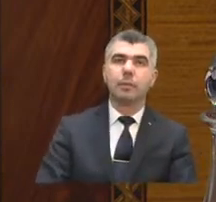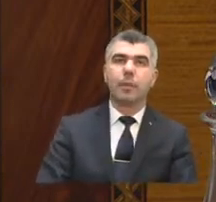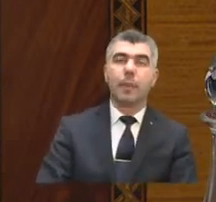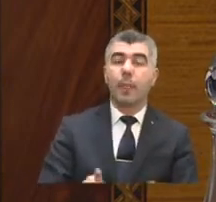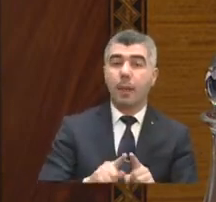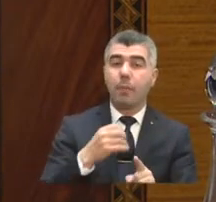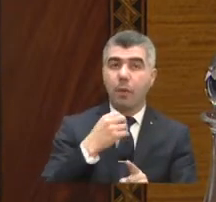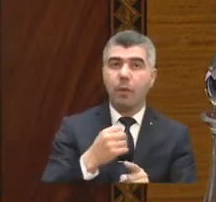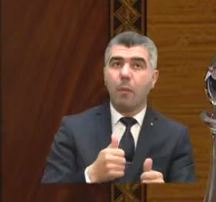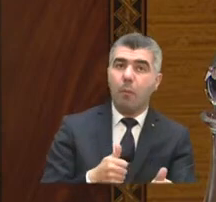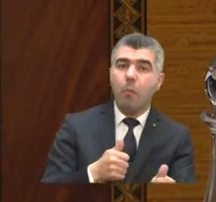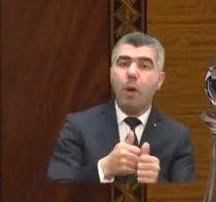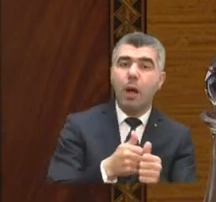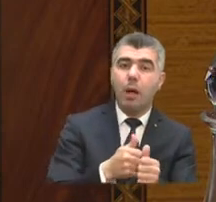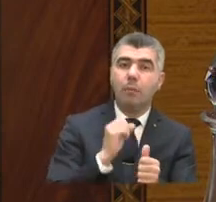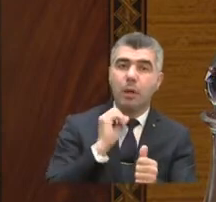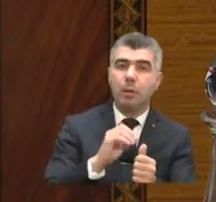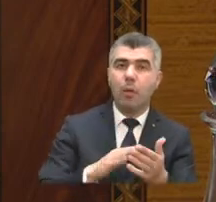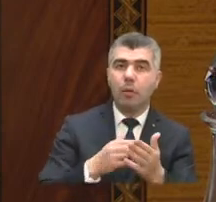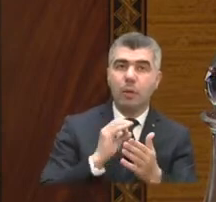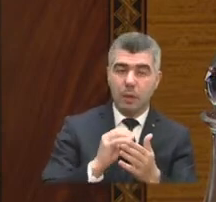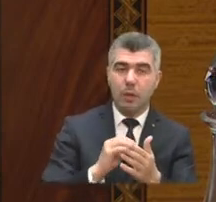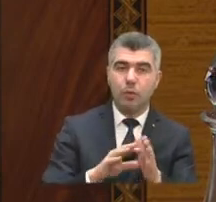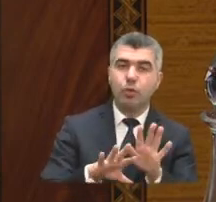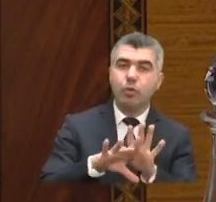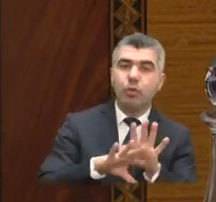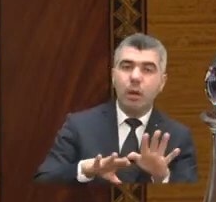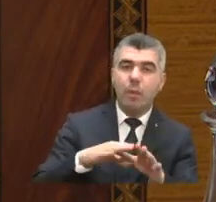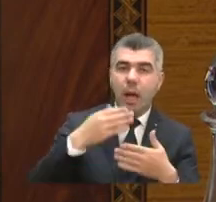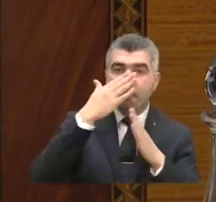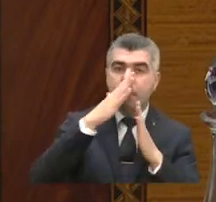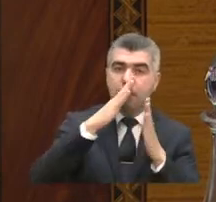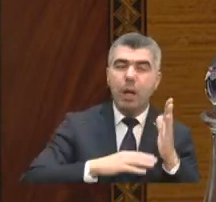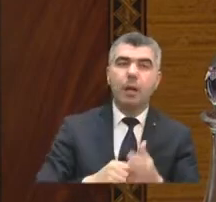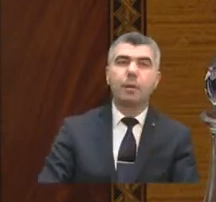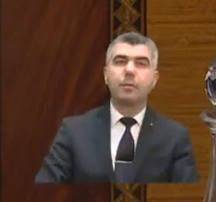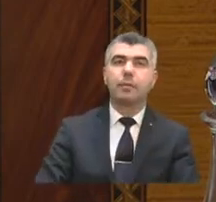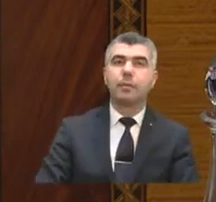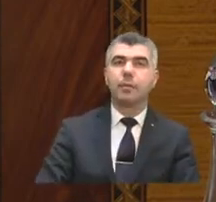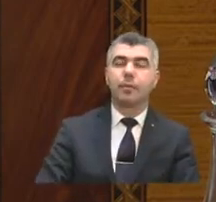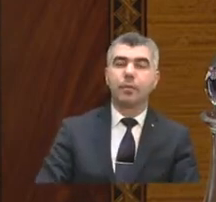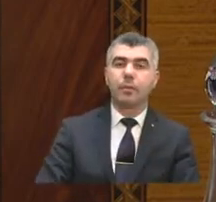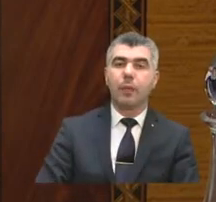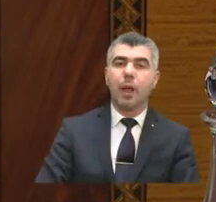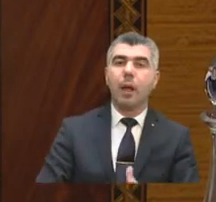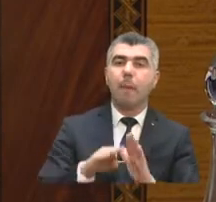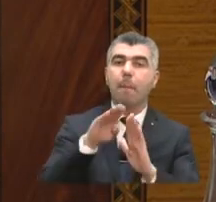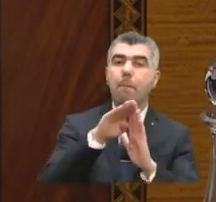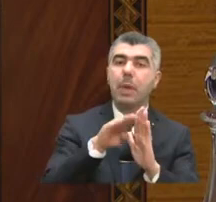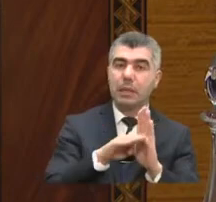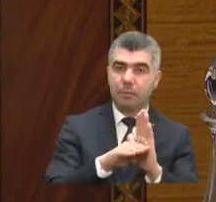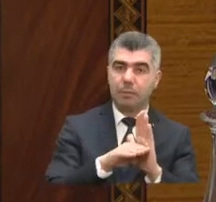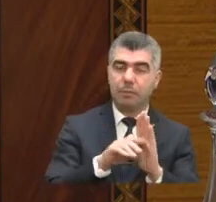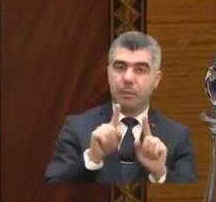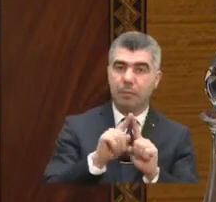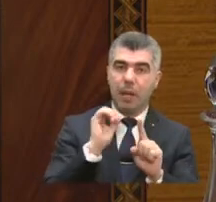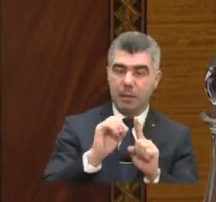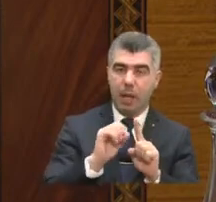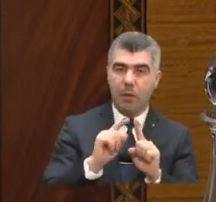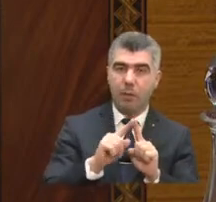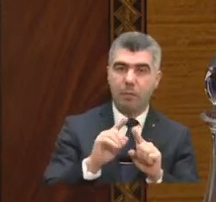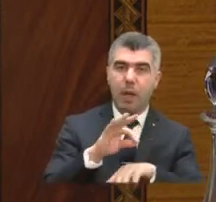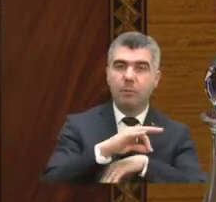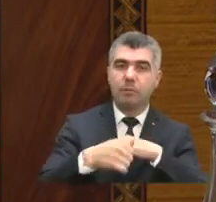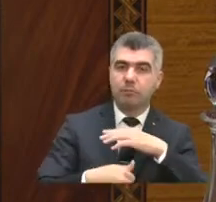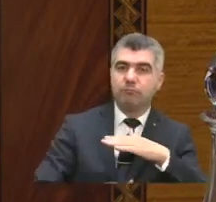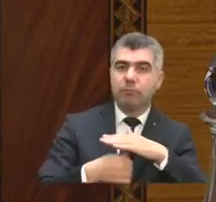بانه باش تواكب التطور المجالي والاقتصادي والاجتماعي في بلادنا، المكتب الوطني للسكك الحديديه خلال العقدين